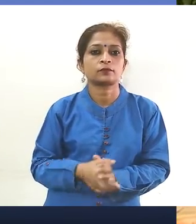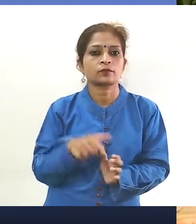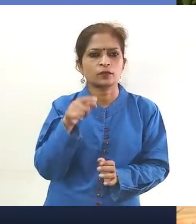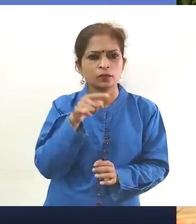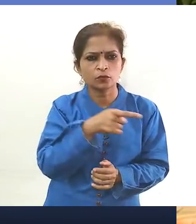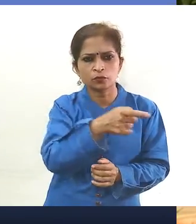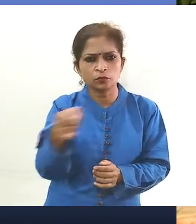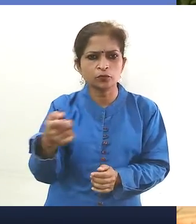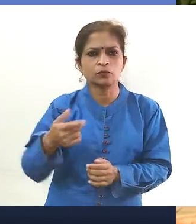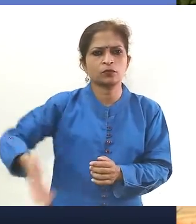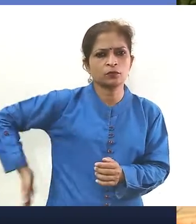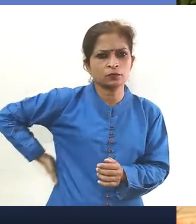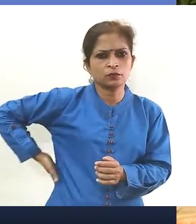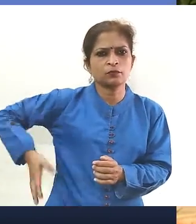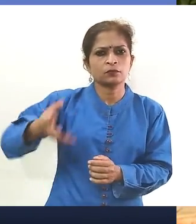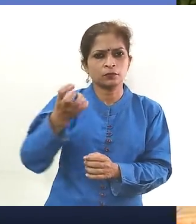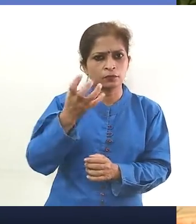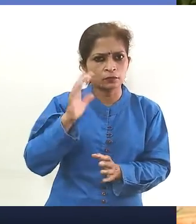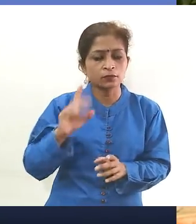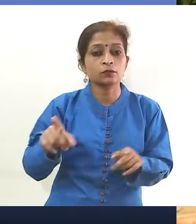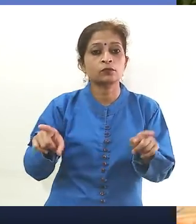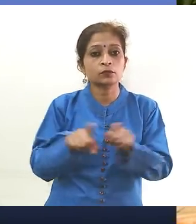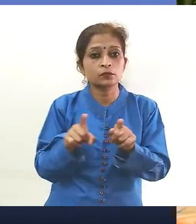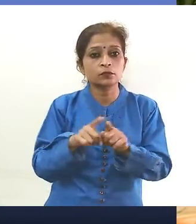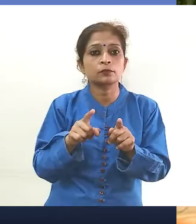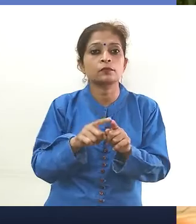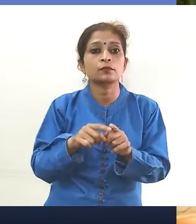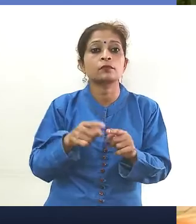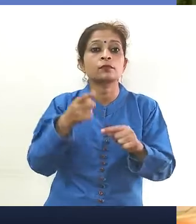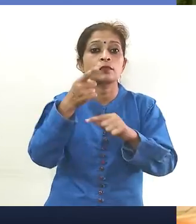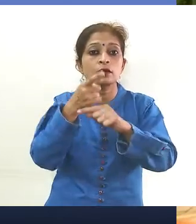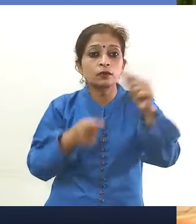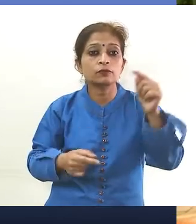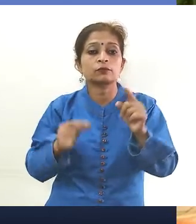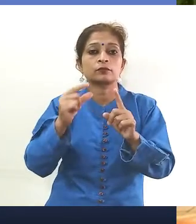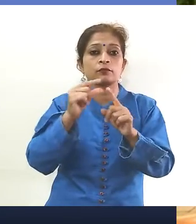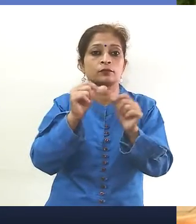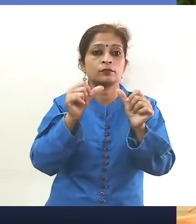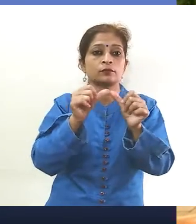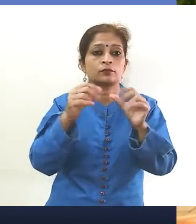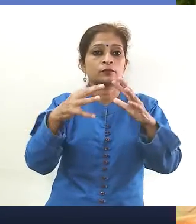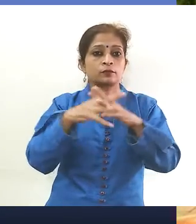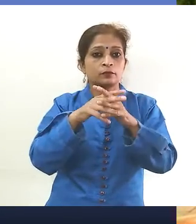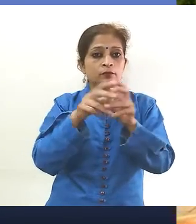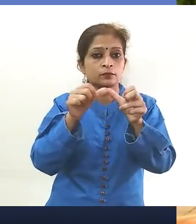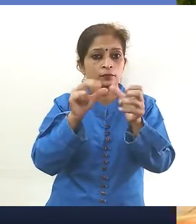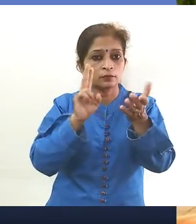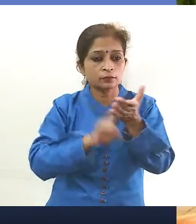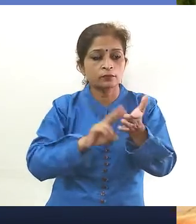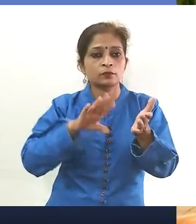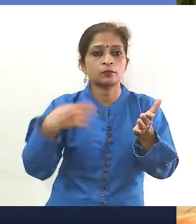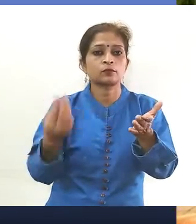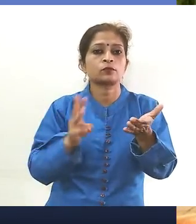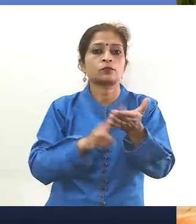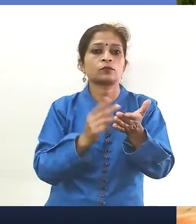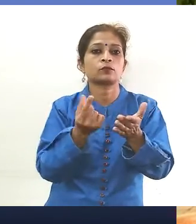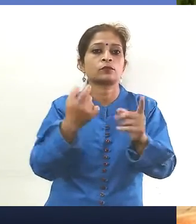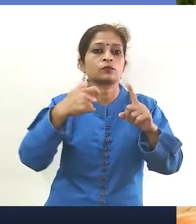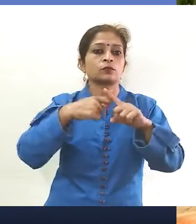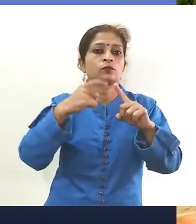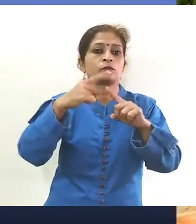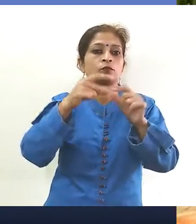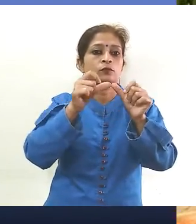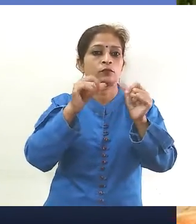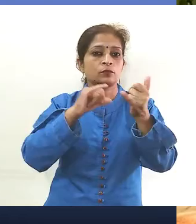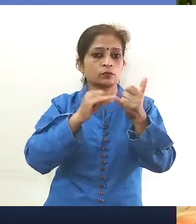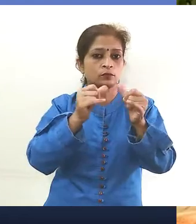जिनको कमर में दर्द है उनके लिए अर्ध पवन मुक्तासन, सिर ना उठाएं, बस घुटनों को दबाएं। लोमर पेन के लिए, कमर के निचले वाले